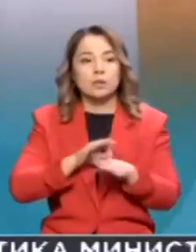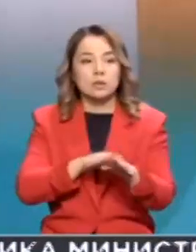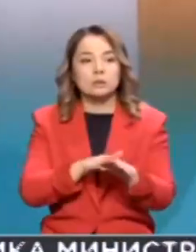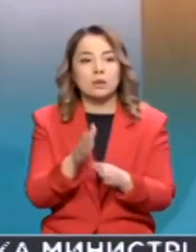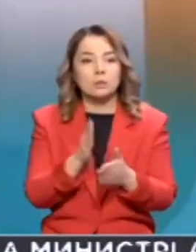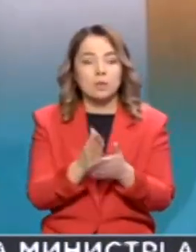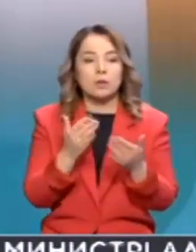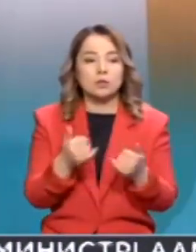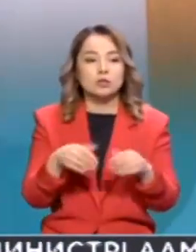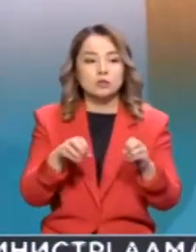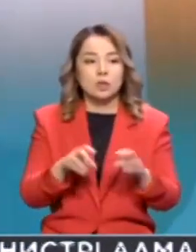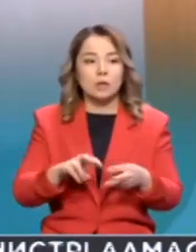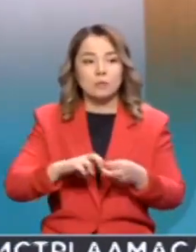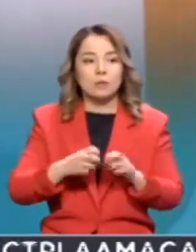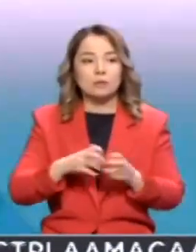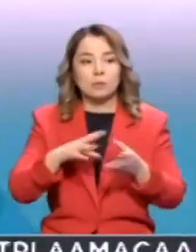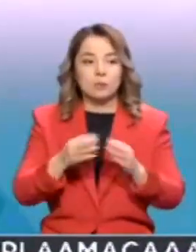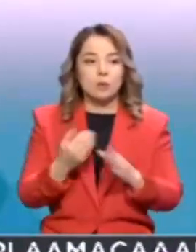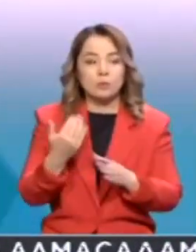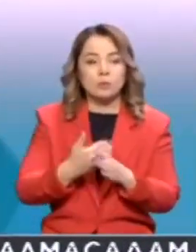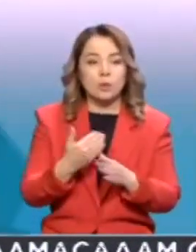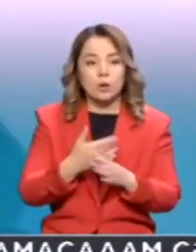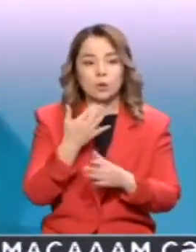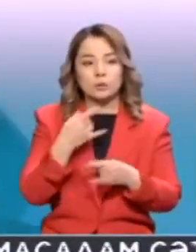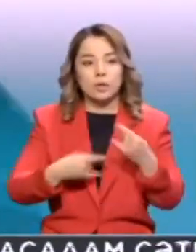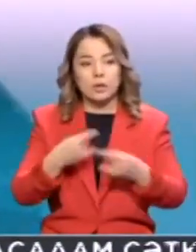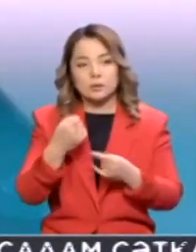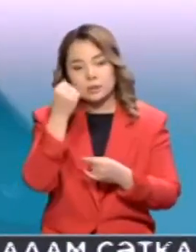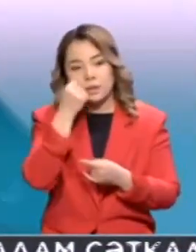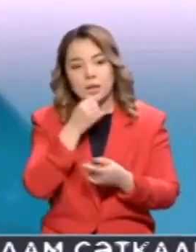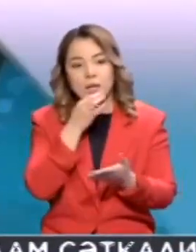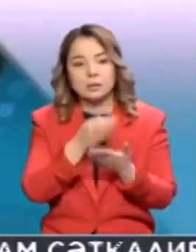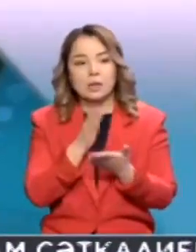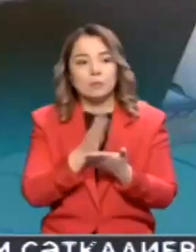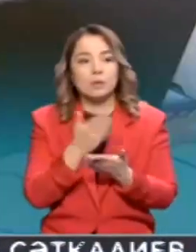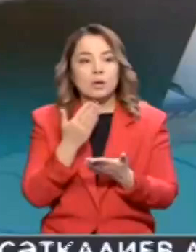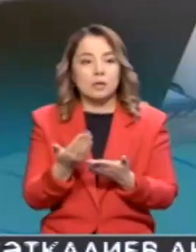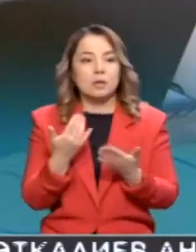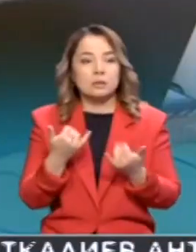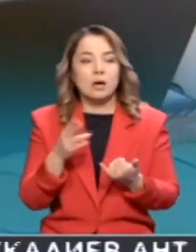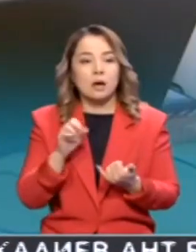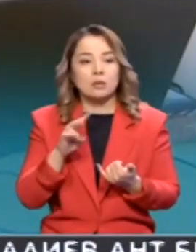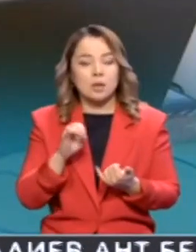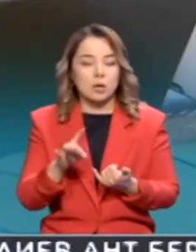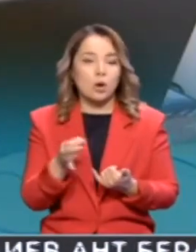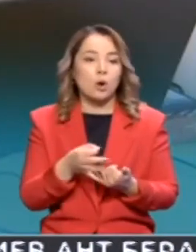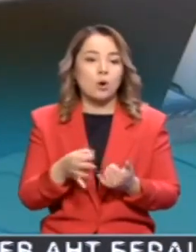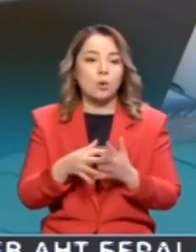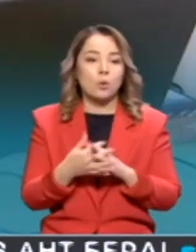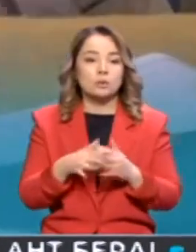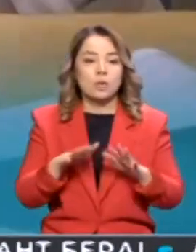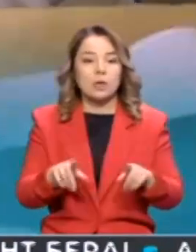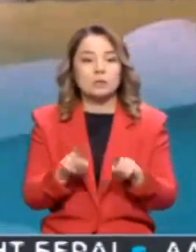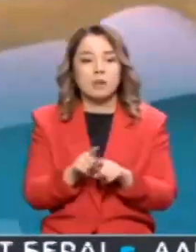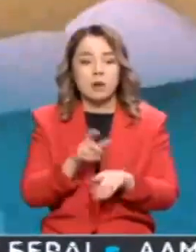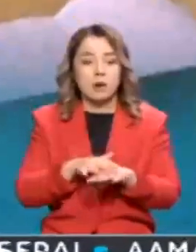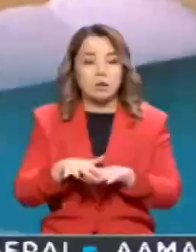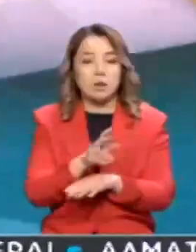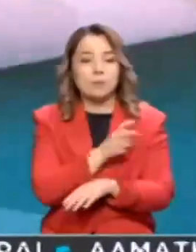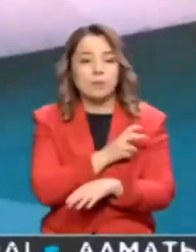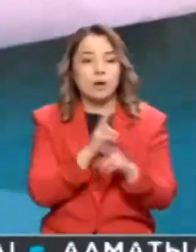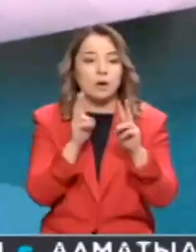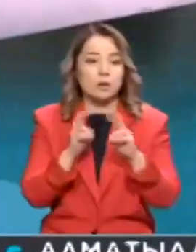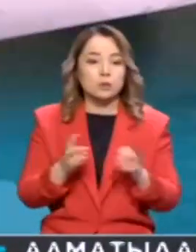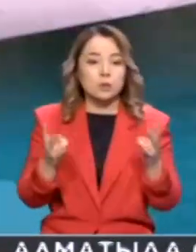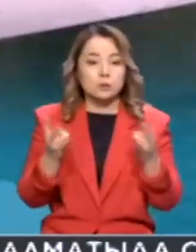олар түйткілдің шешілуіне үлес қосқан ұлттық арна ұжымына алғысын жеткізді. Айта кетсек, Қайнар ауылдық округіне қарасты ауылдардың халқы дәрігерге